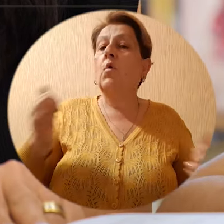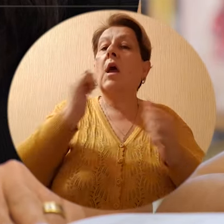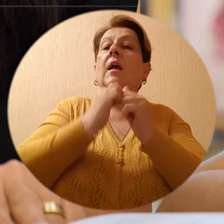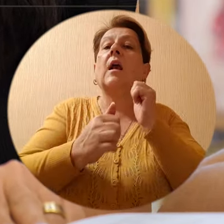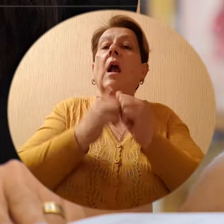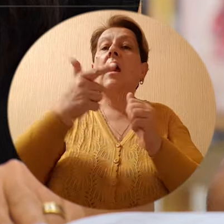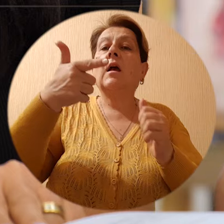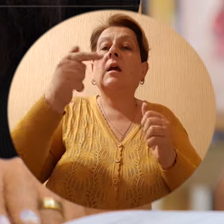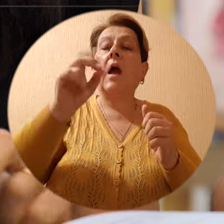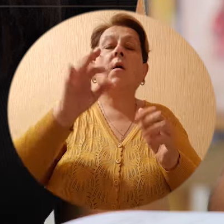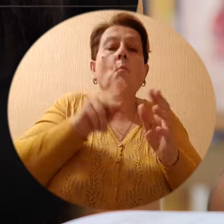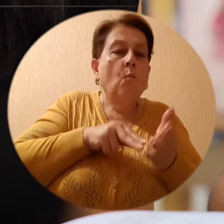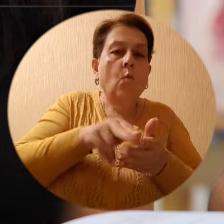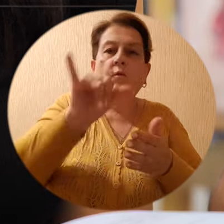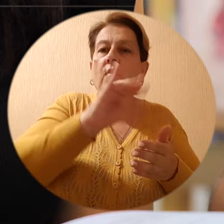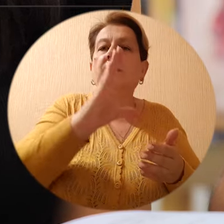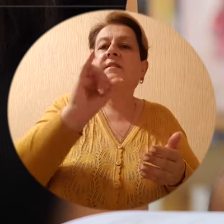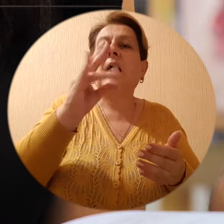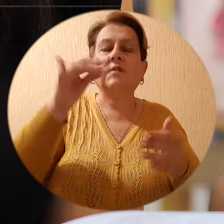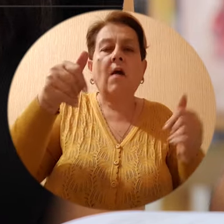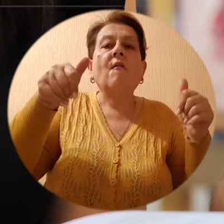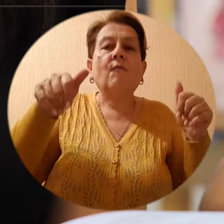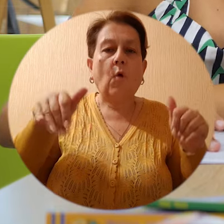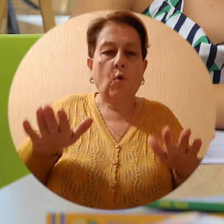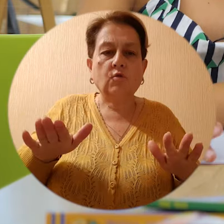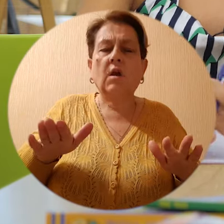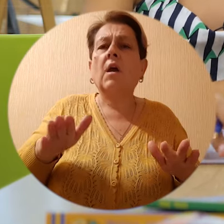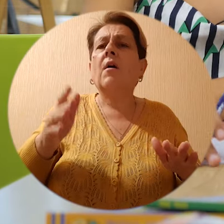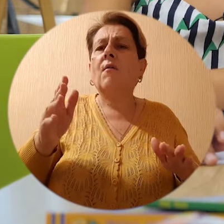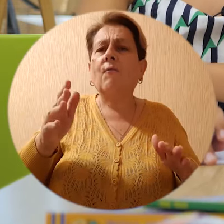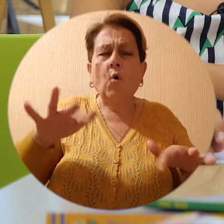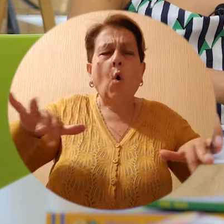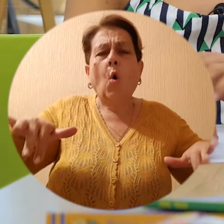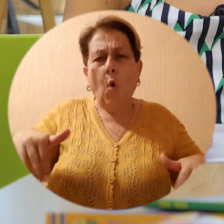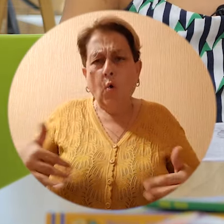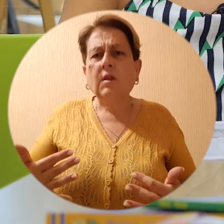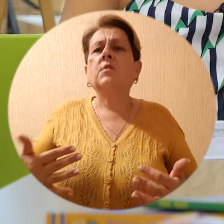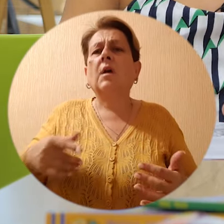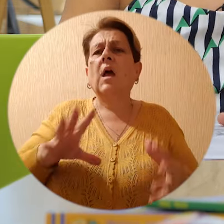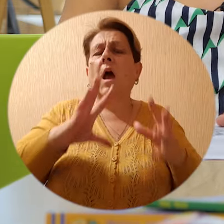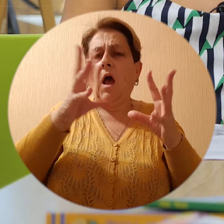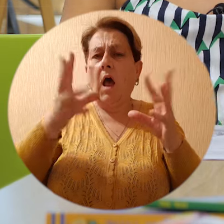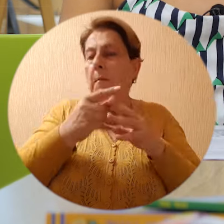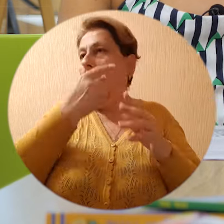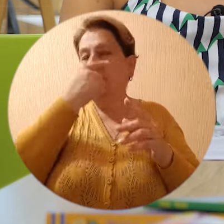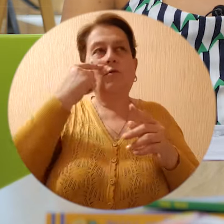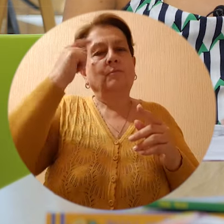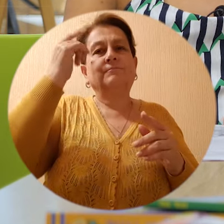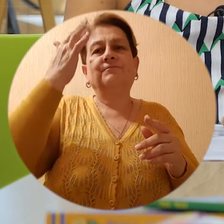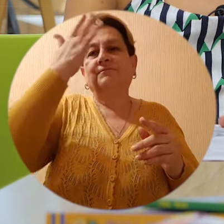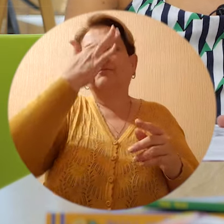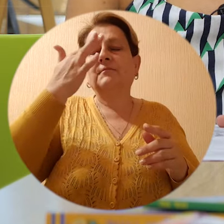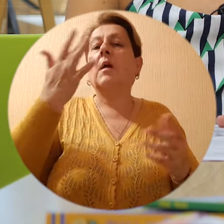է քարանձավի մուտքը, Ստանիսլավը որոշեց, որ հոգնածությունից է այդ ամենն աչքի